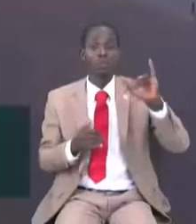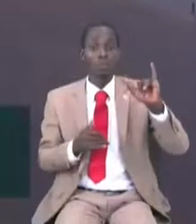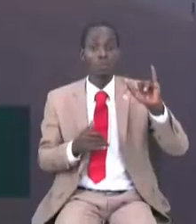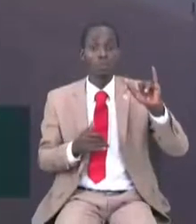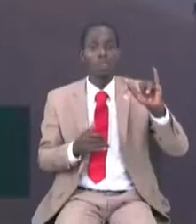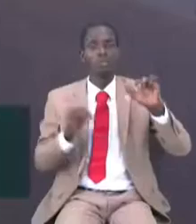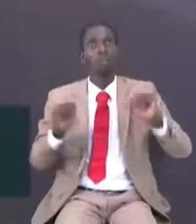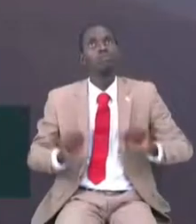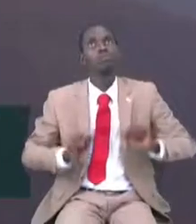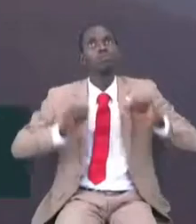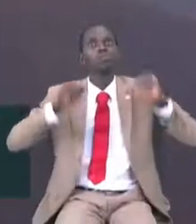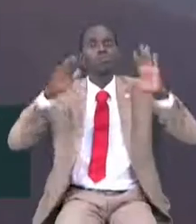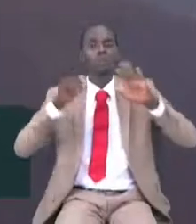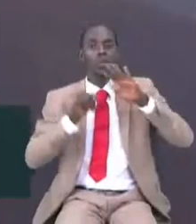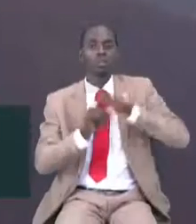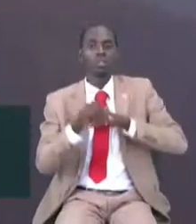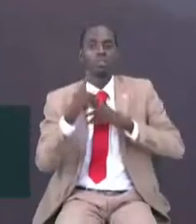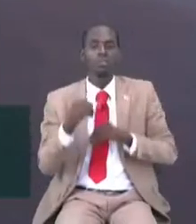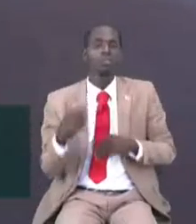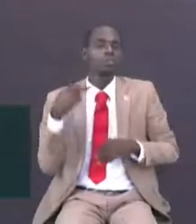au joug de Christ,